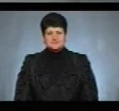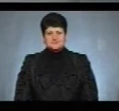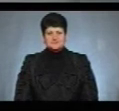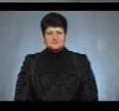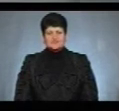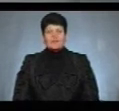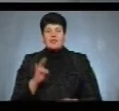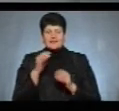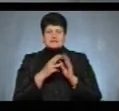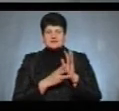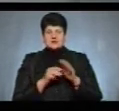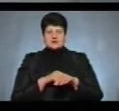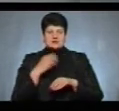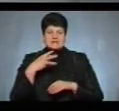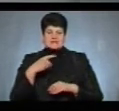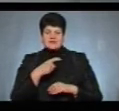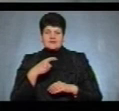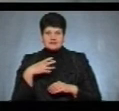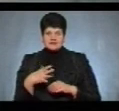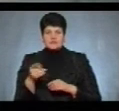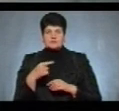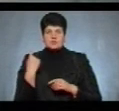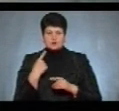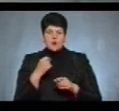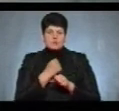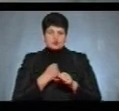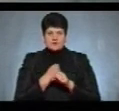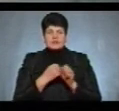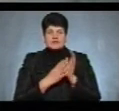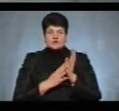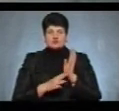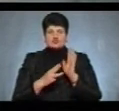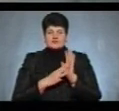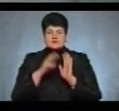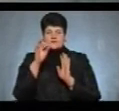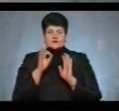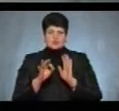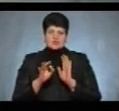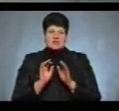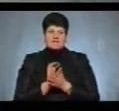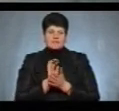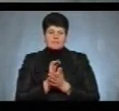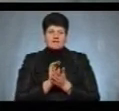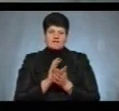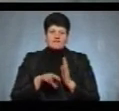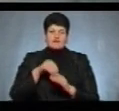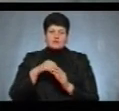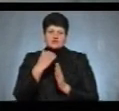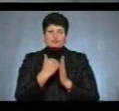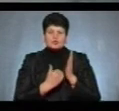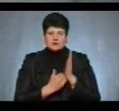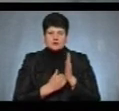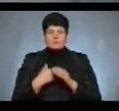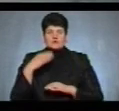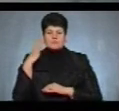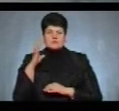На 18:30 в Тернопільській області опрацювали понад 98% виборчих протоколів. Проголосували майже